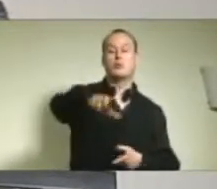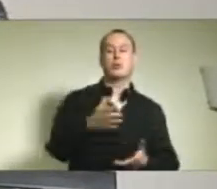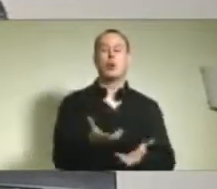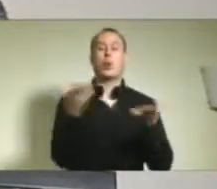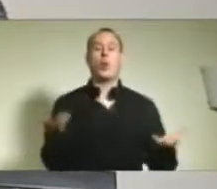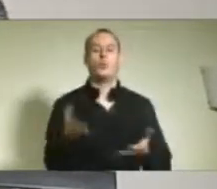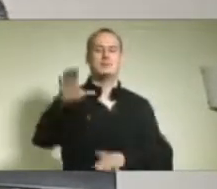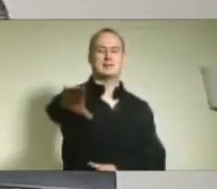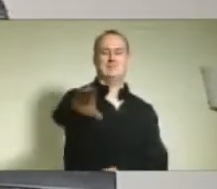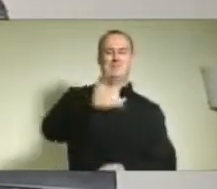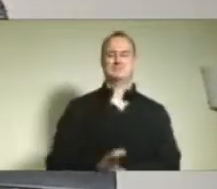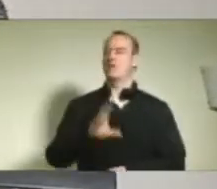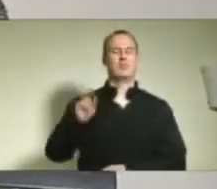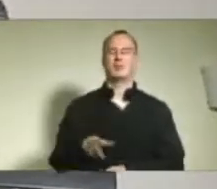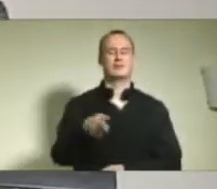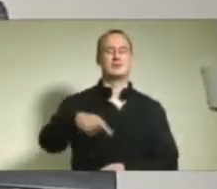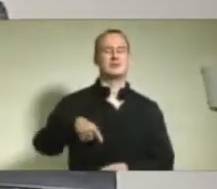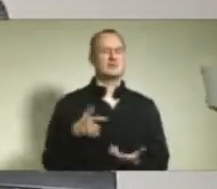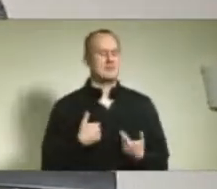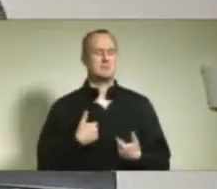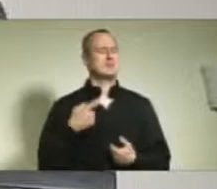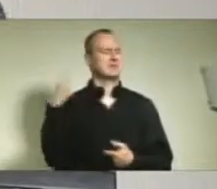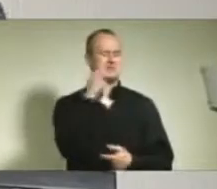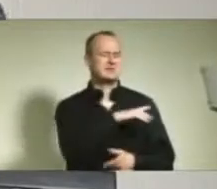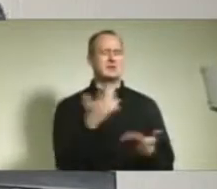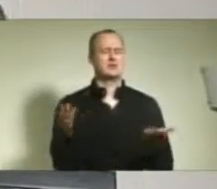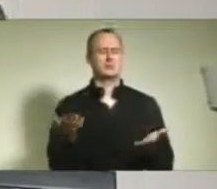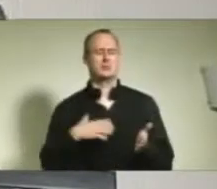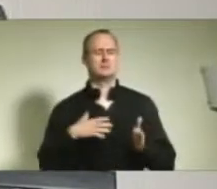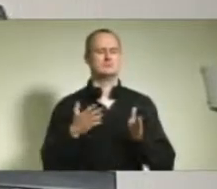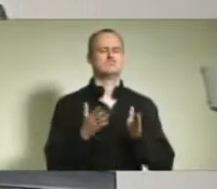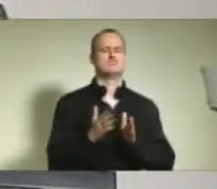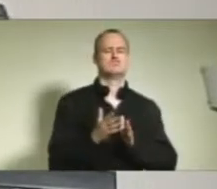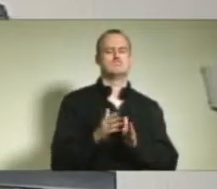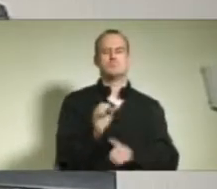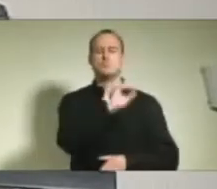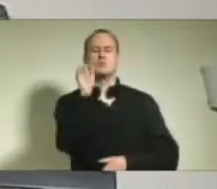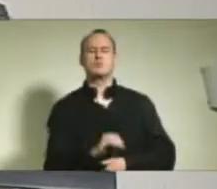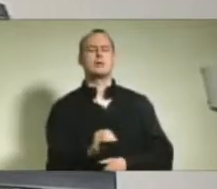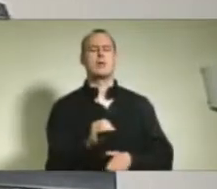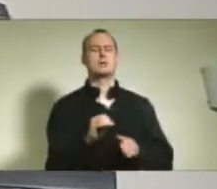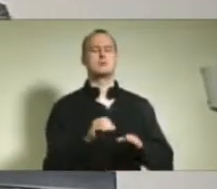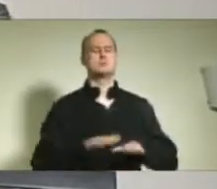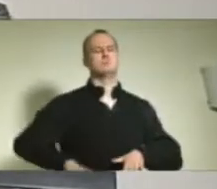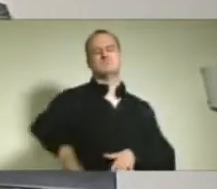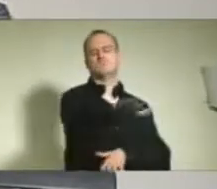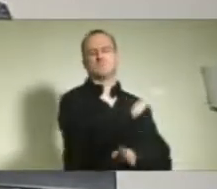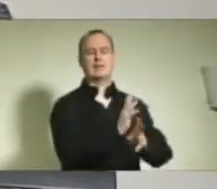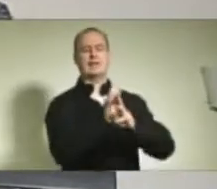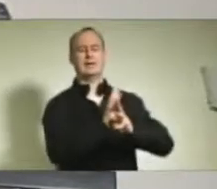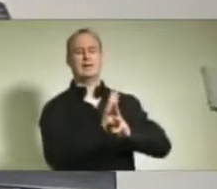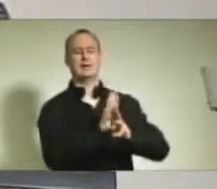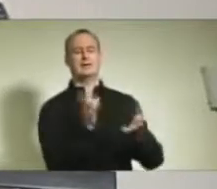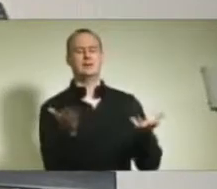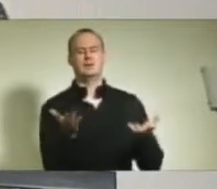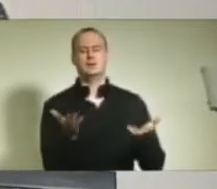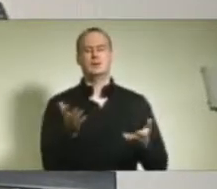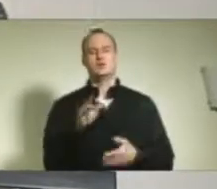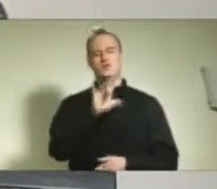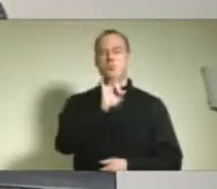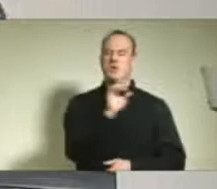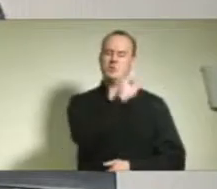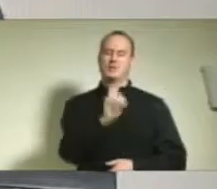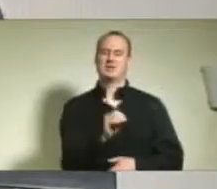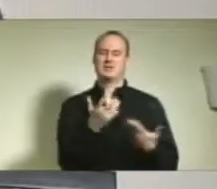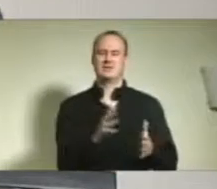mal à gagner des parts de marché. On est autour de 8% de parts de marché, tout englobé, le